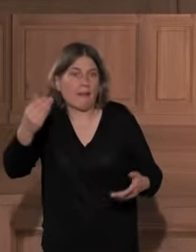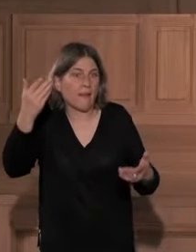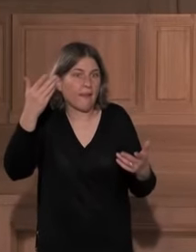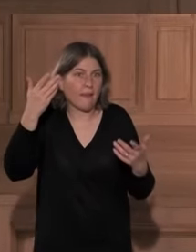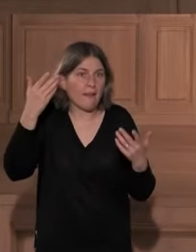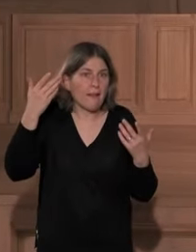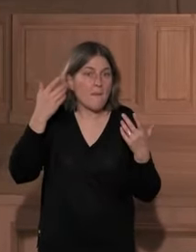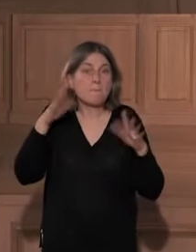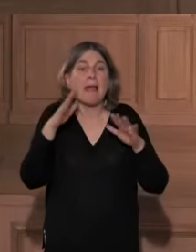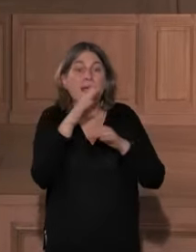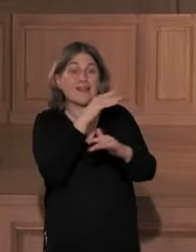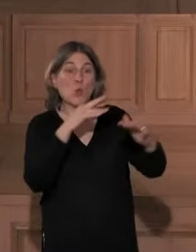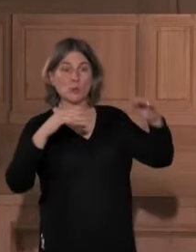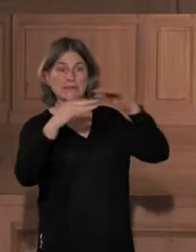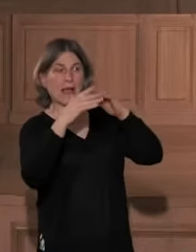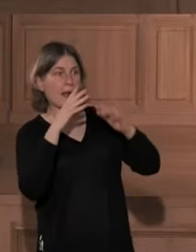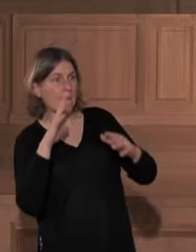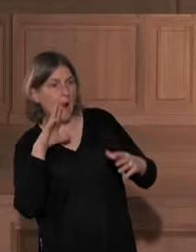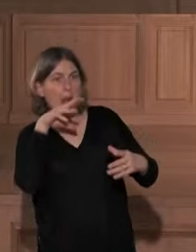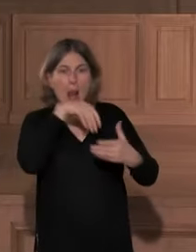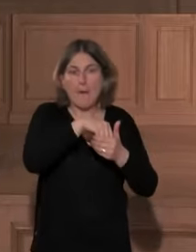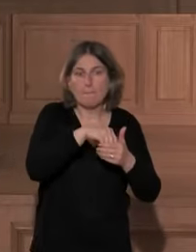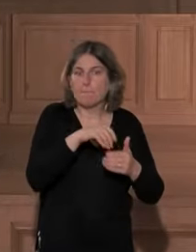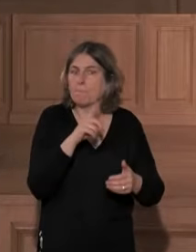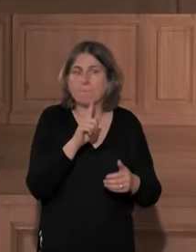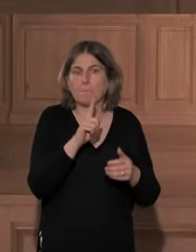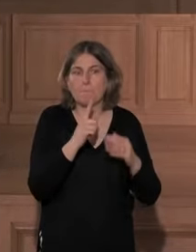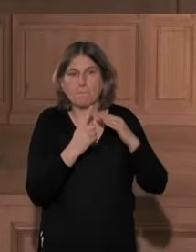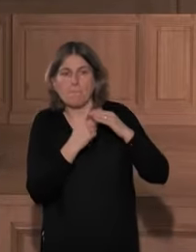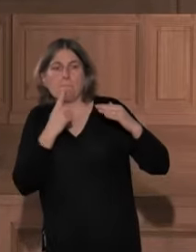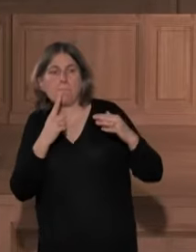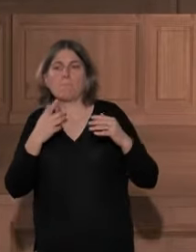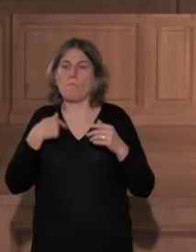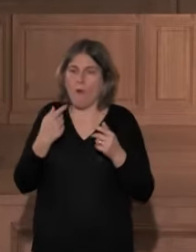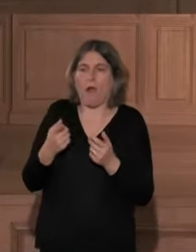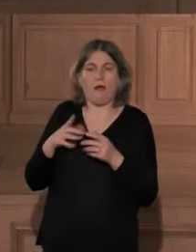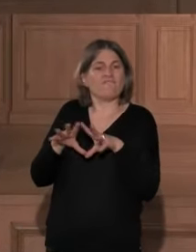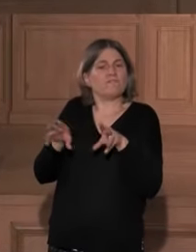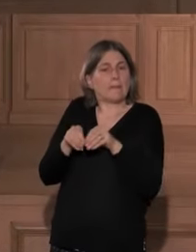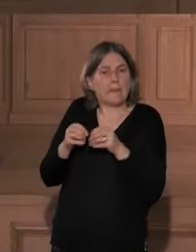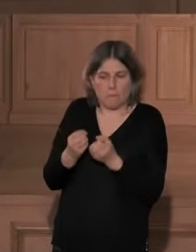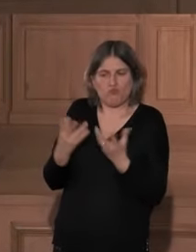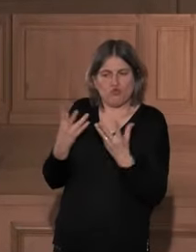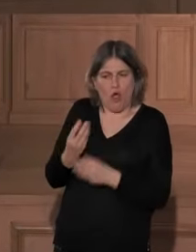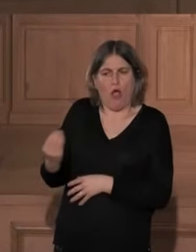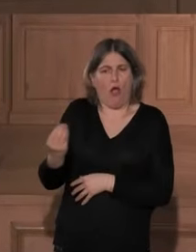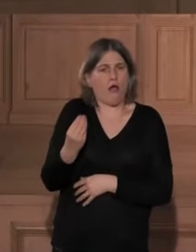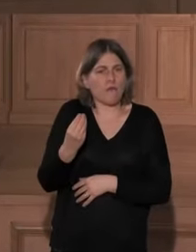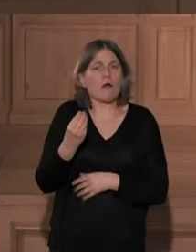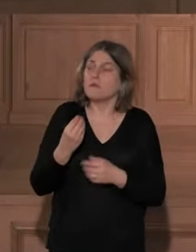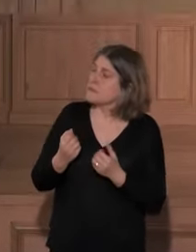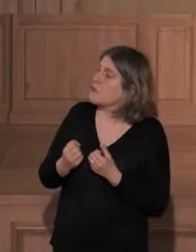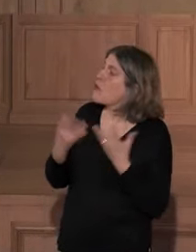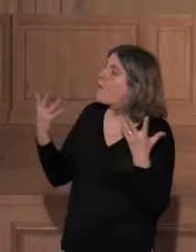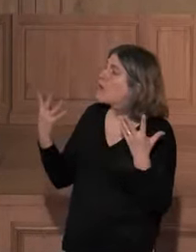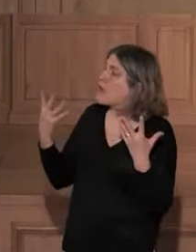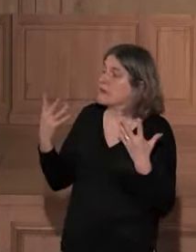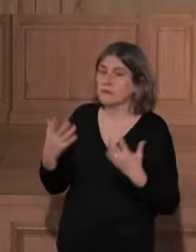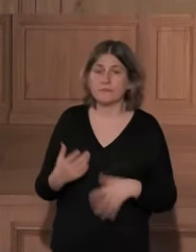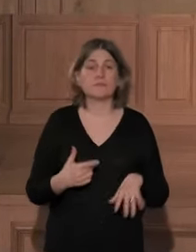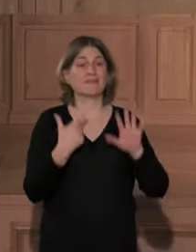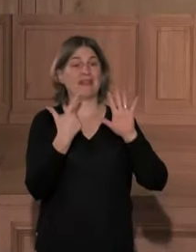mais pas une vie sociale. Je suis issu d'une famille de plusieurs enfants. Et donc, combien ?